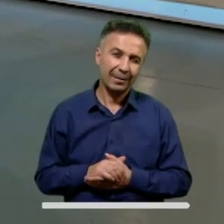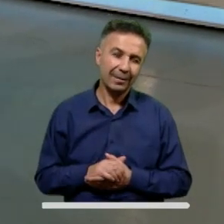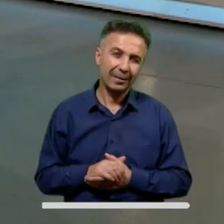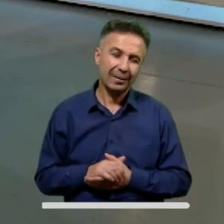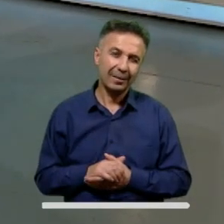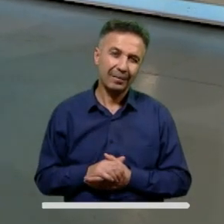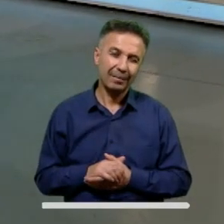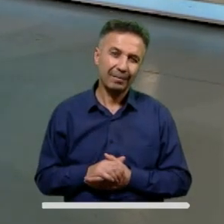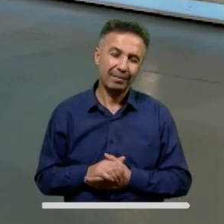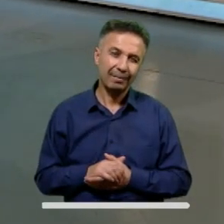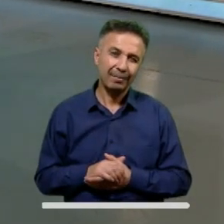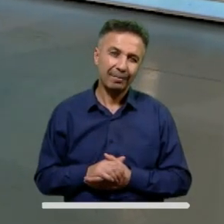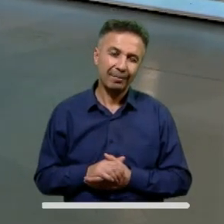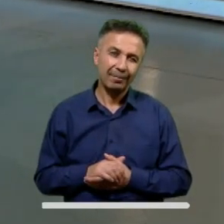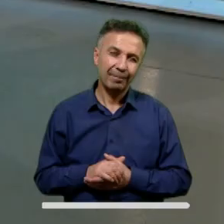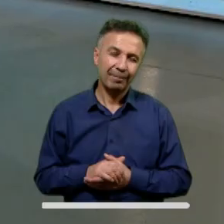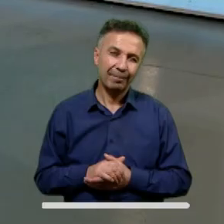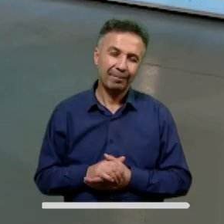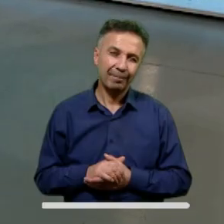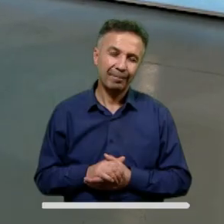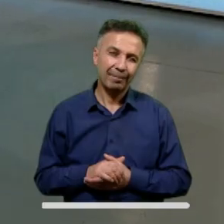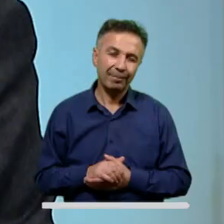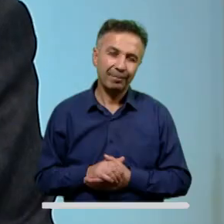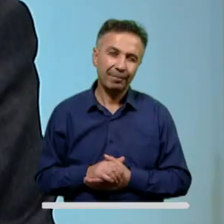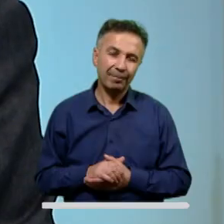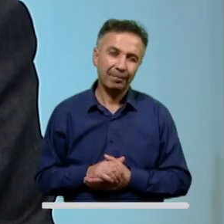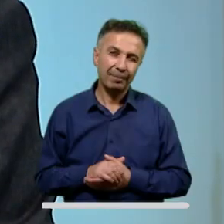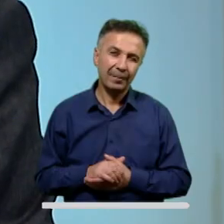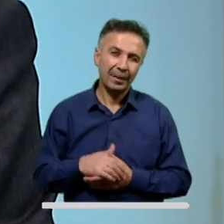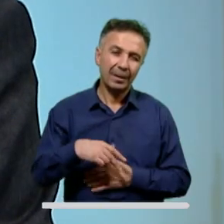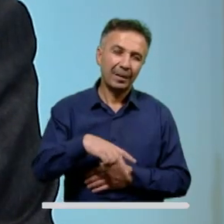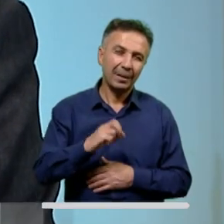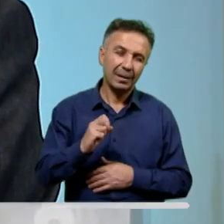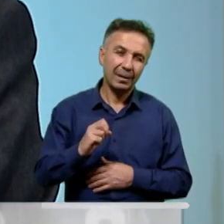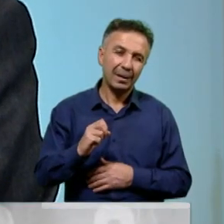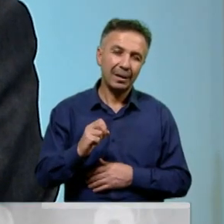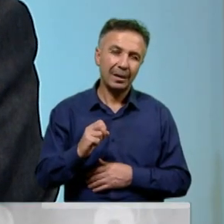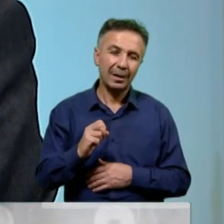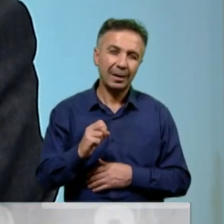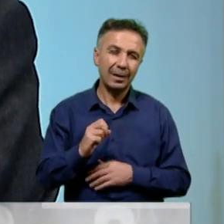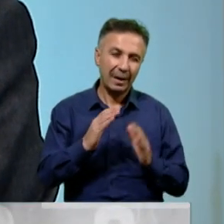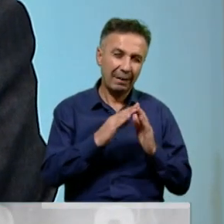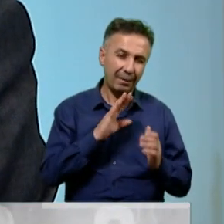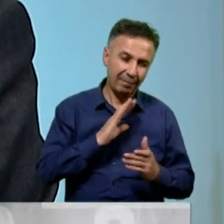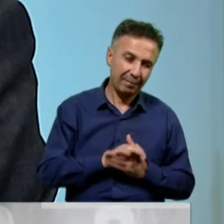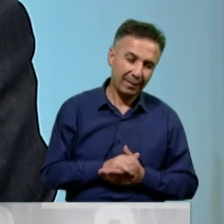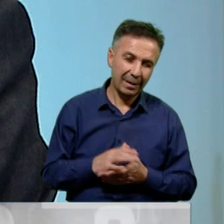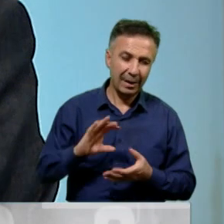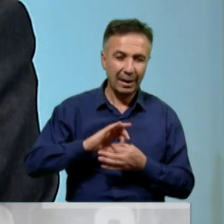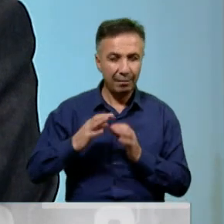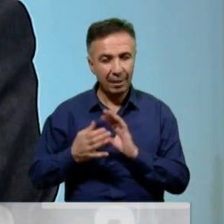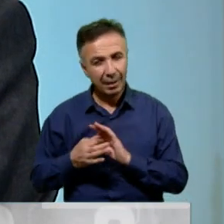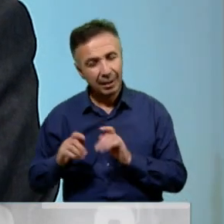meseleyi gayet iyi bildikleri için mi? Veya 80 tane dairem var, ben emlak neyse o işleri